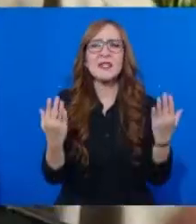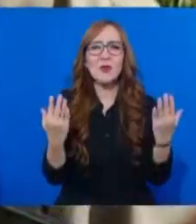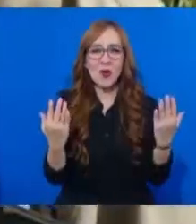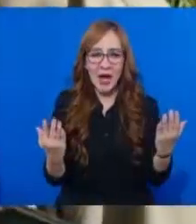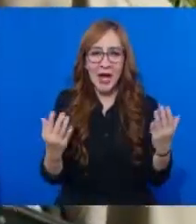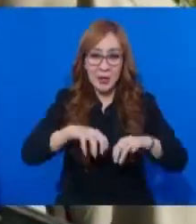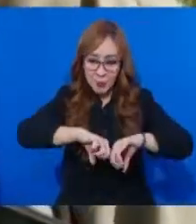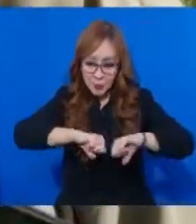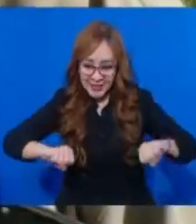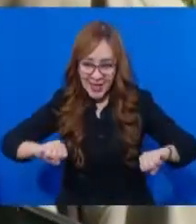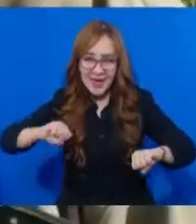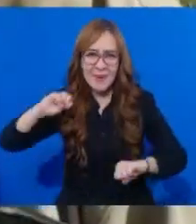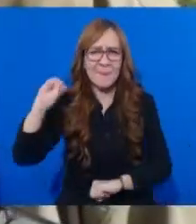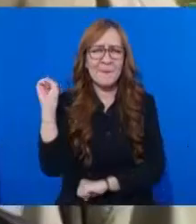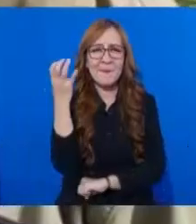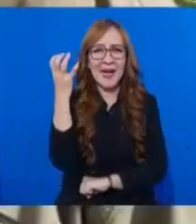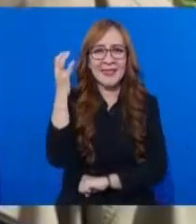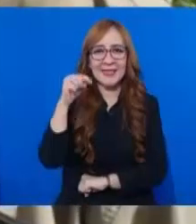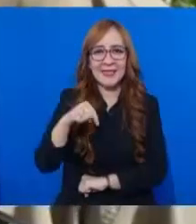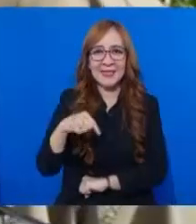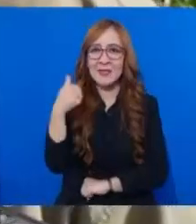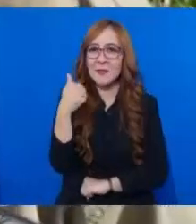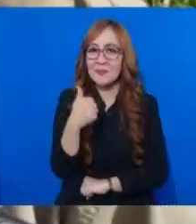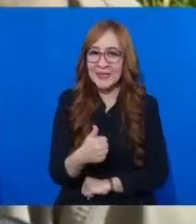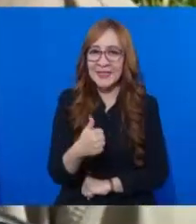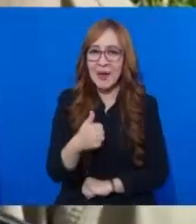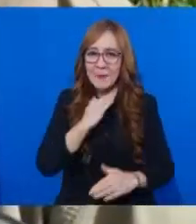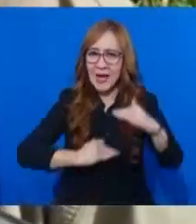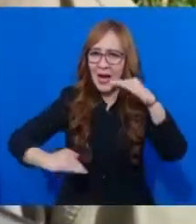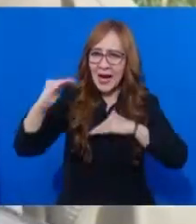emas ini dapat mengangkat perekonomian petani-petani.